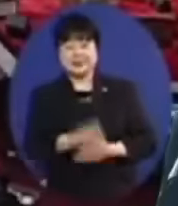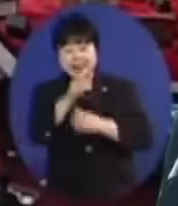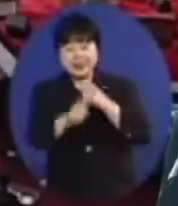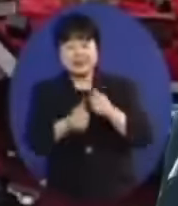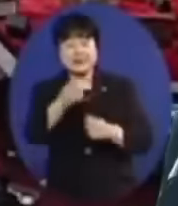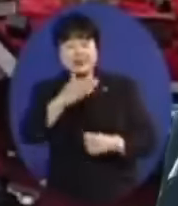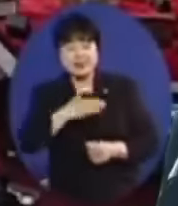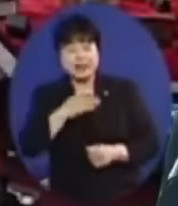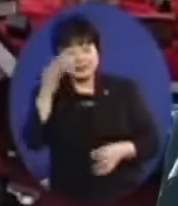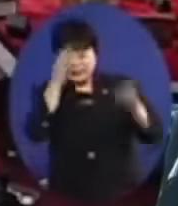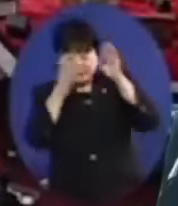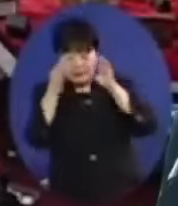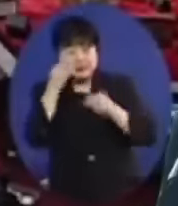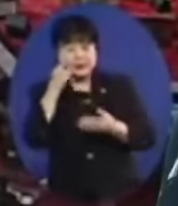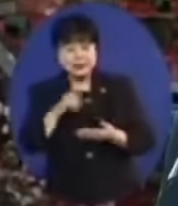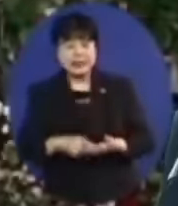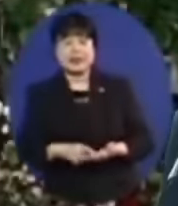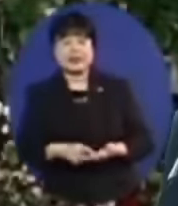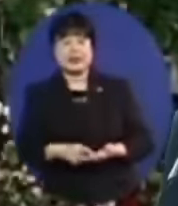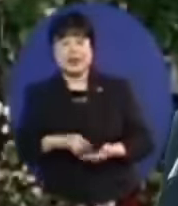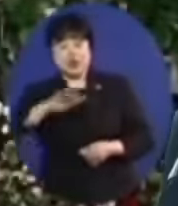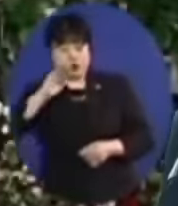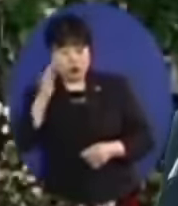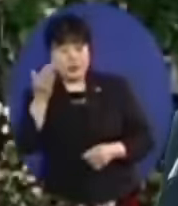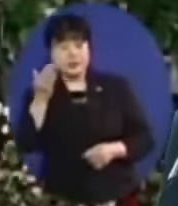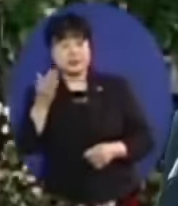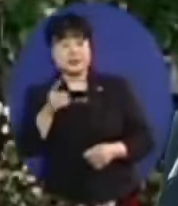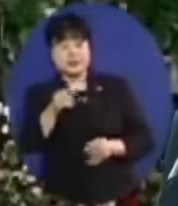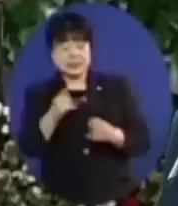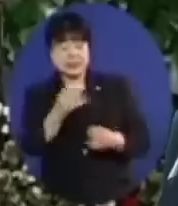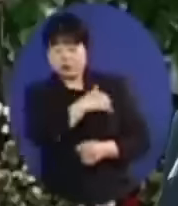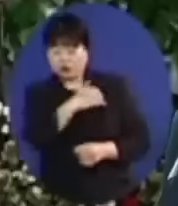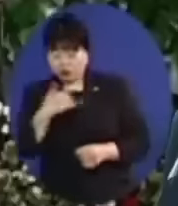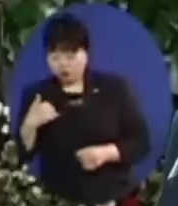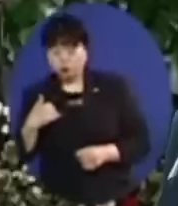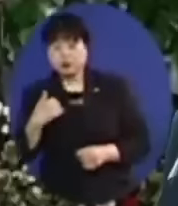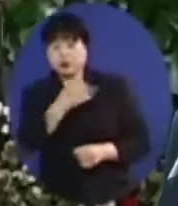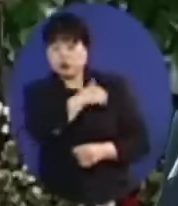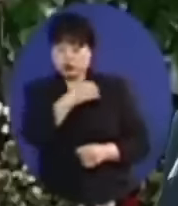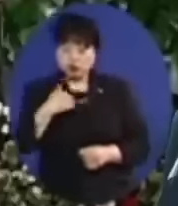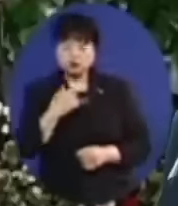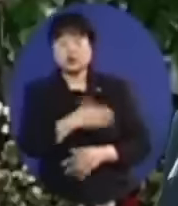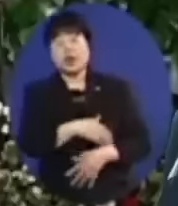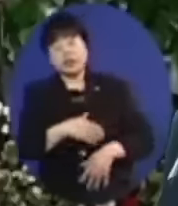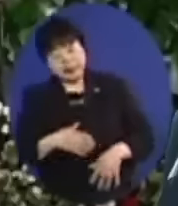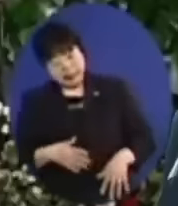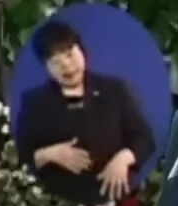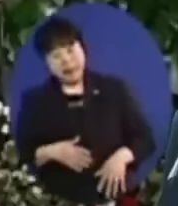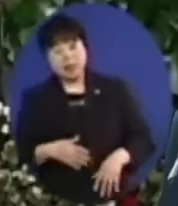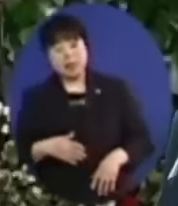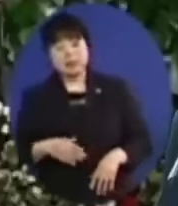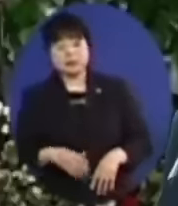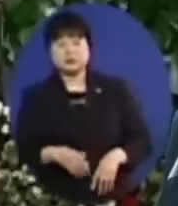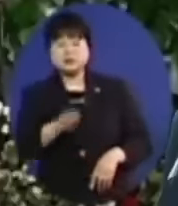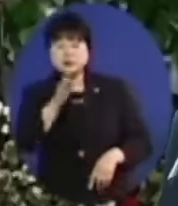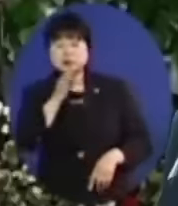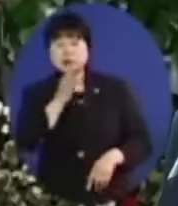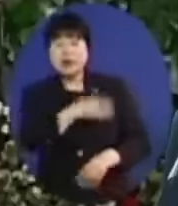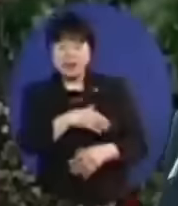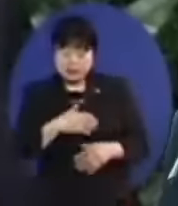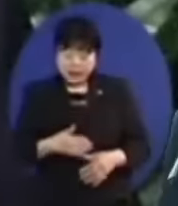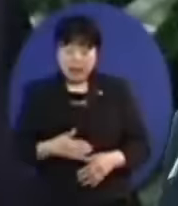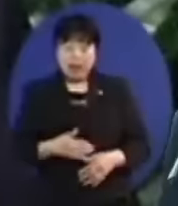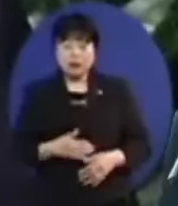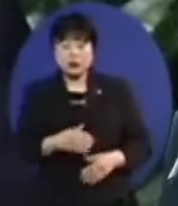하나님이 나를 찾았을 때 그래 됐어 이 사람이면 충분히 연약해 충분히